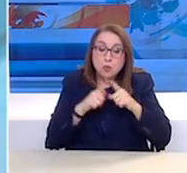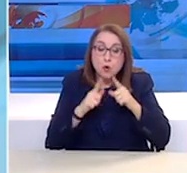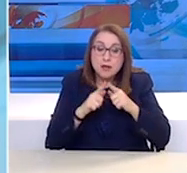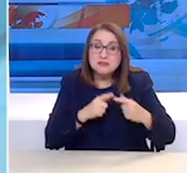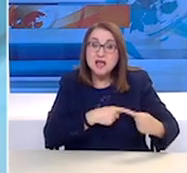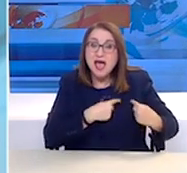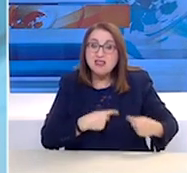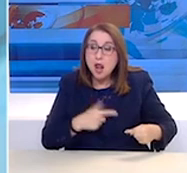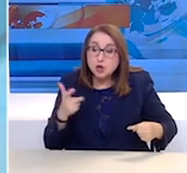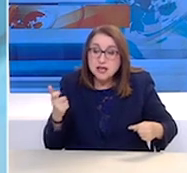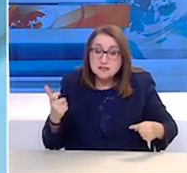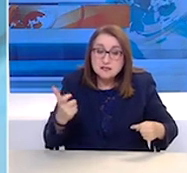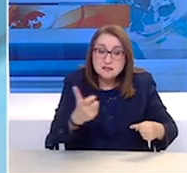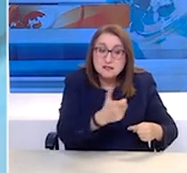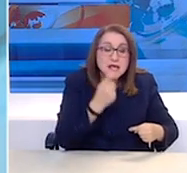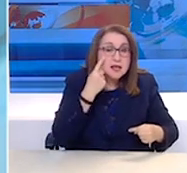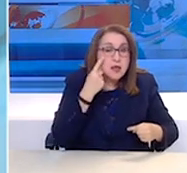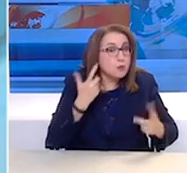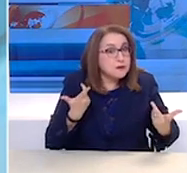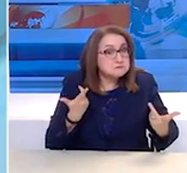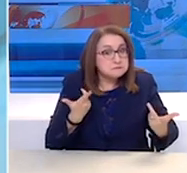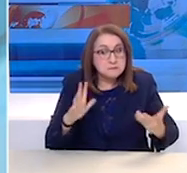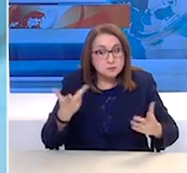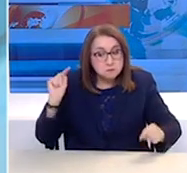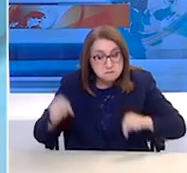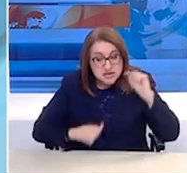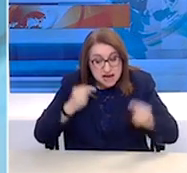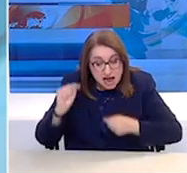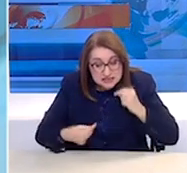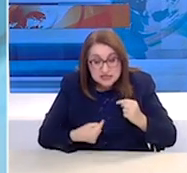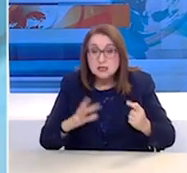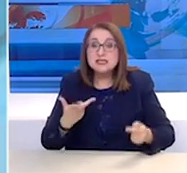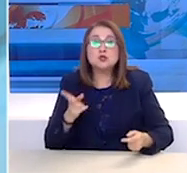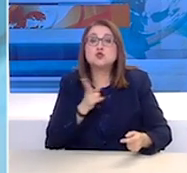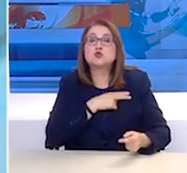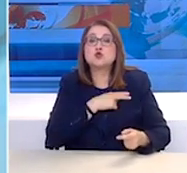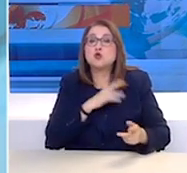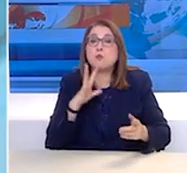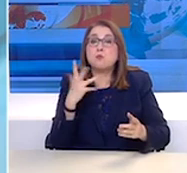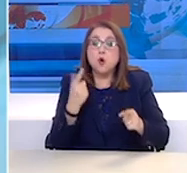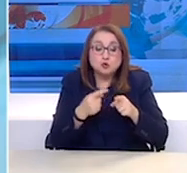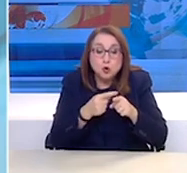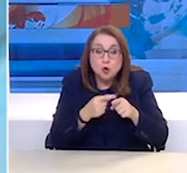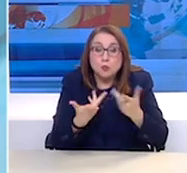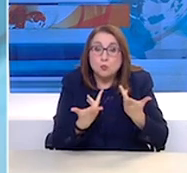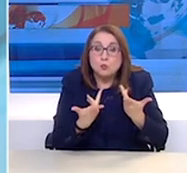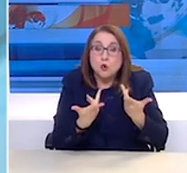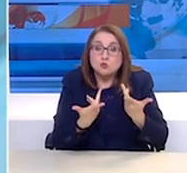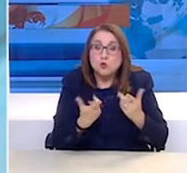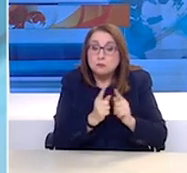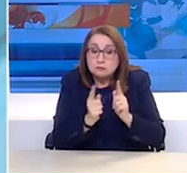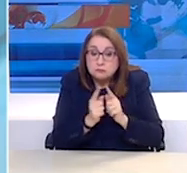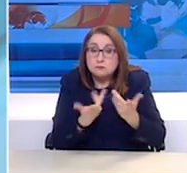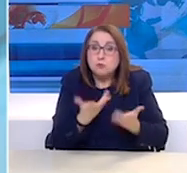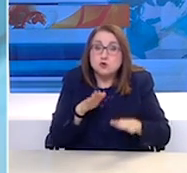με στόχο την ανίχνευση ανεπιθύμητων ενεργειών και τις κατάλληλες δόσεις. Για τα εμβόλια όμως η ανθρωπότητα είναι μακριά ακόμη από